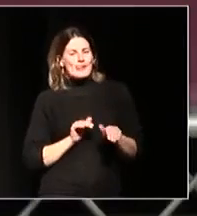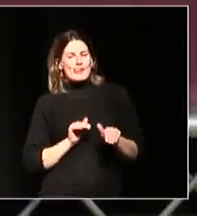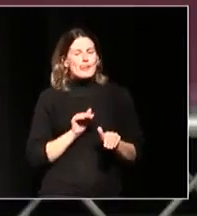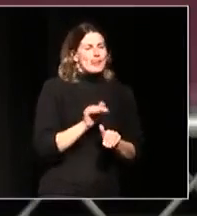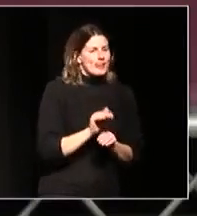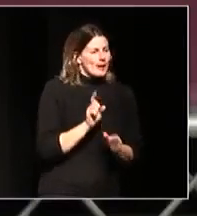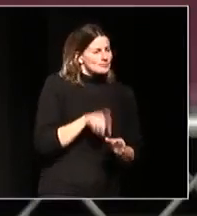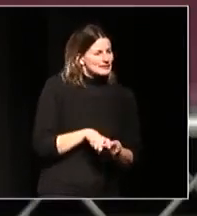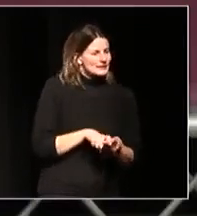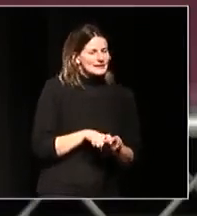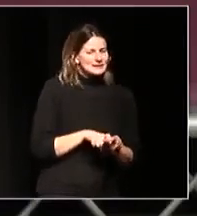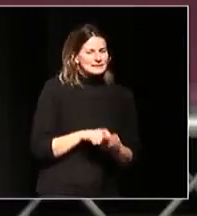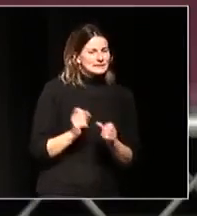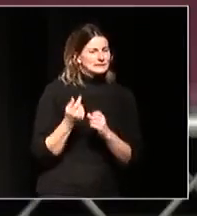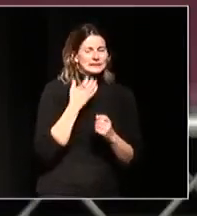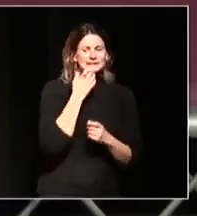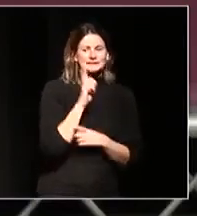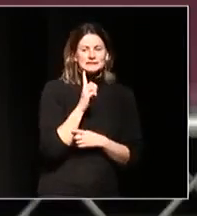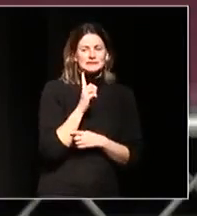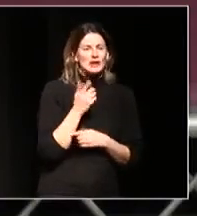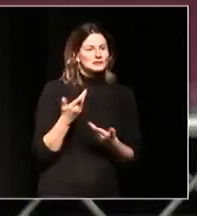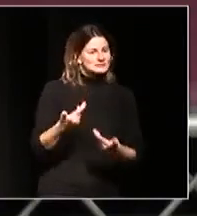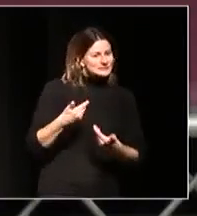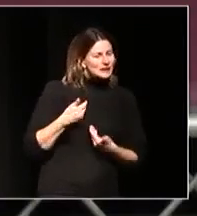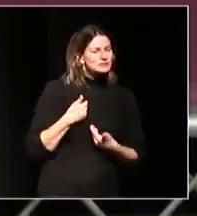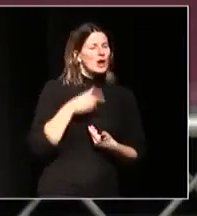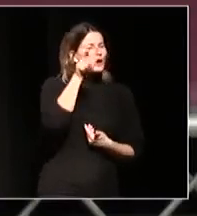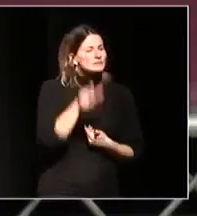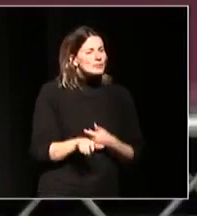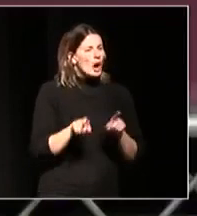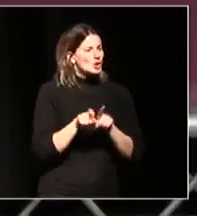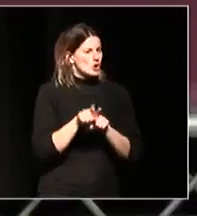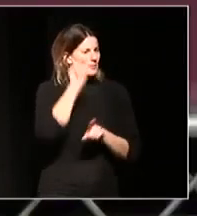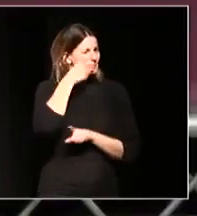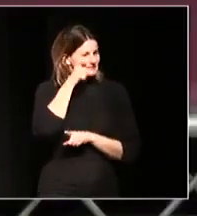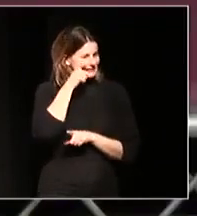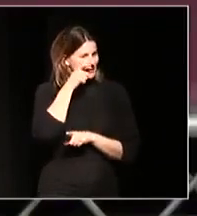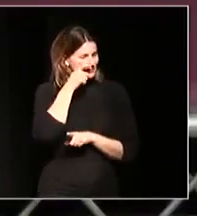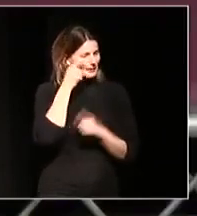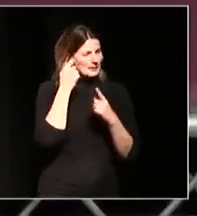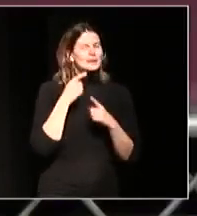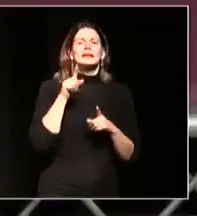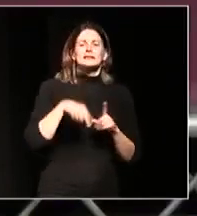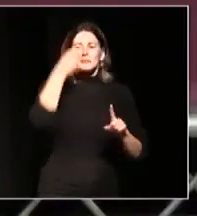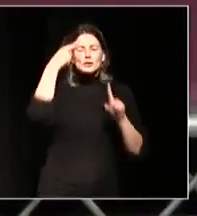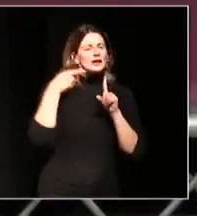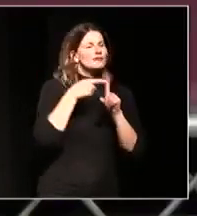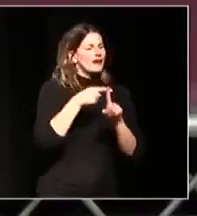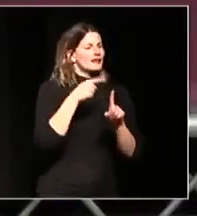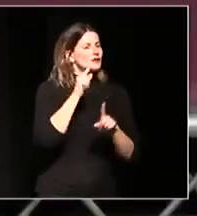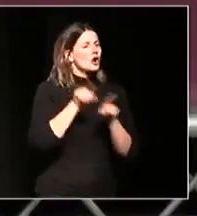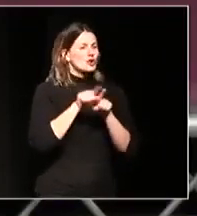pas si no ens hagués estirat una persona com és Xavier Domènech, però també un referent com és Ada Colau.